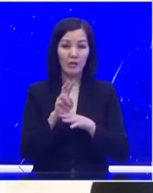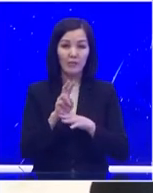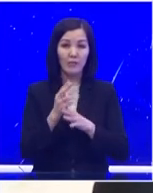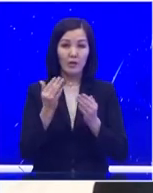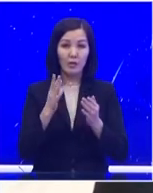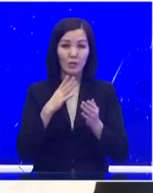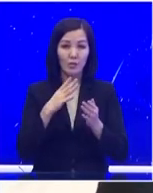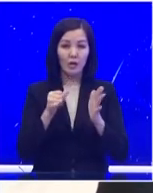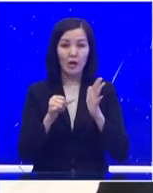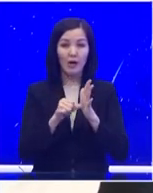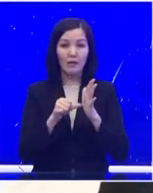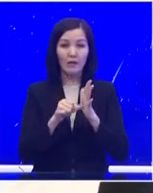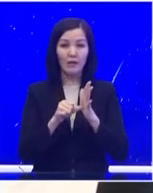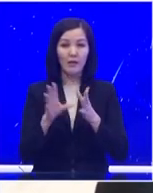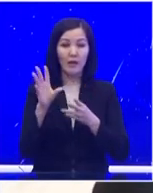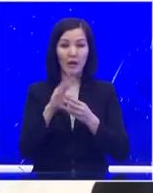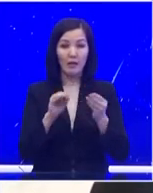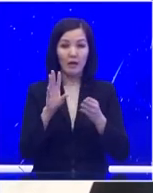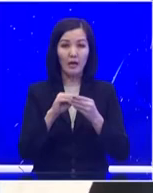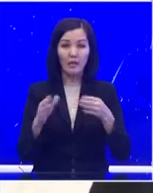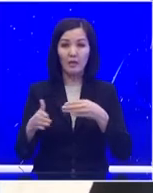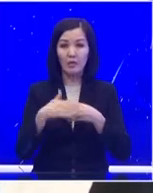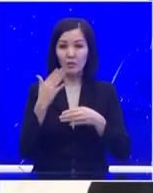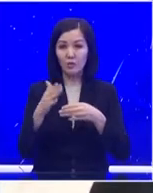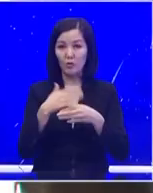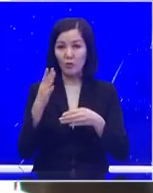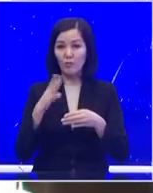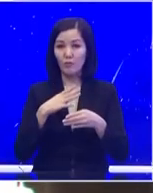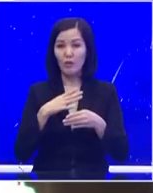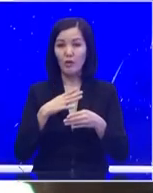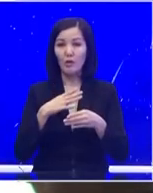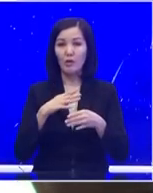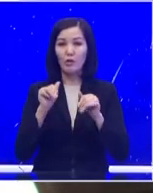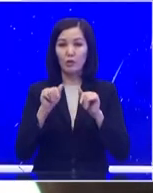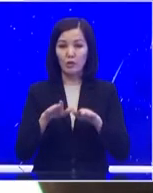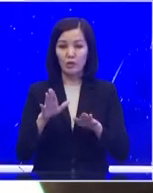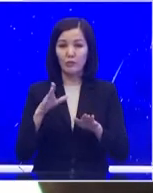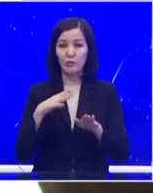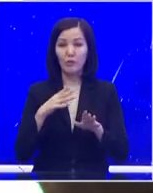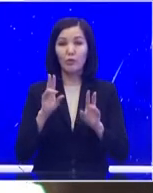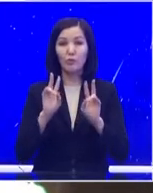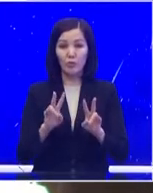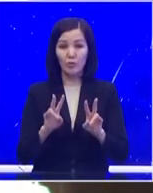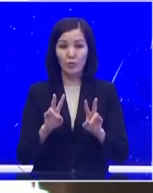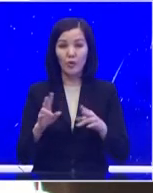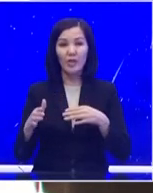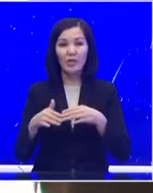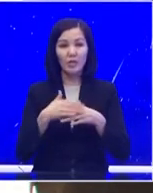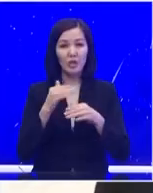таңда 6 әкімшілік жауапкершілікке 6 рет жаңа тарттық, ұйғарым бердік. Алайда берілген